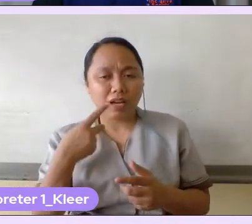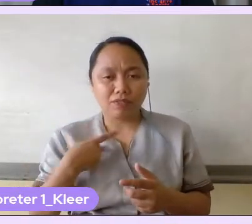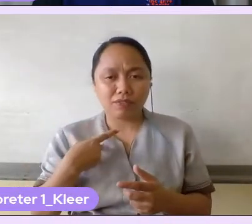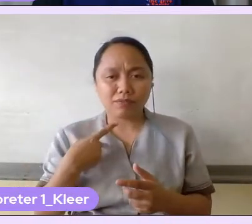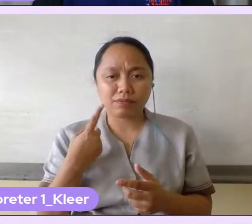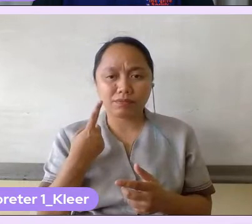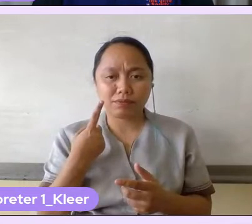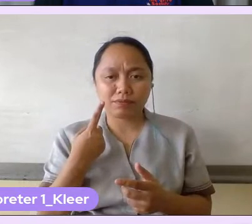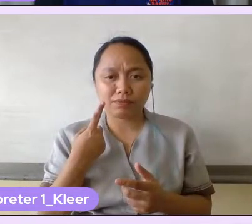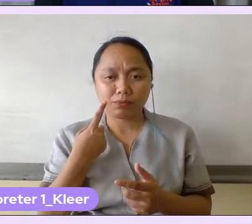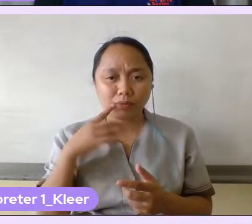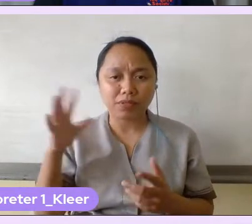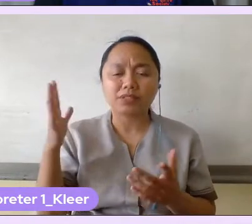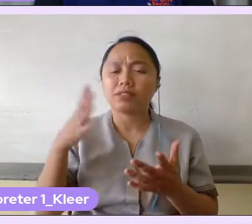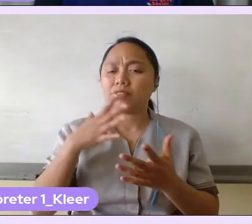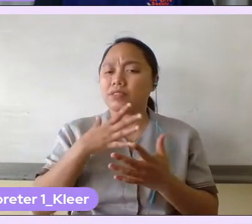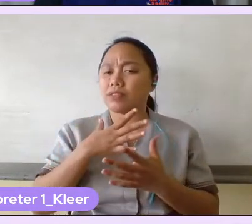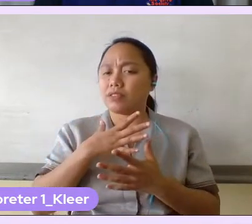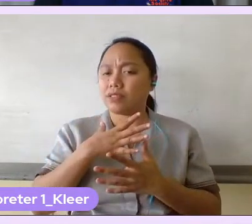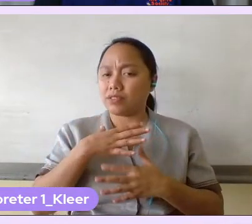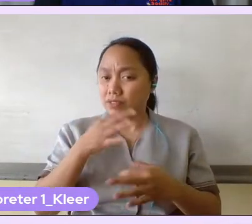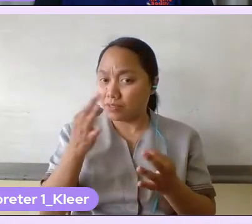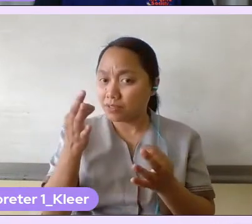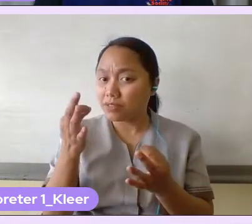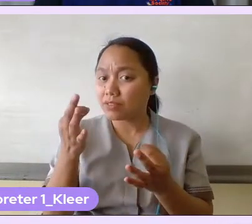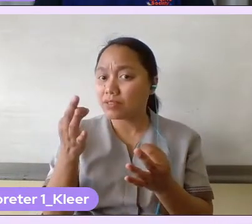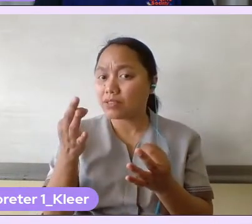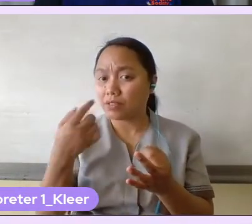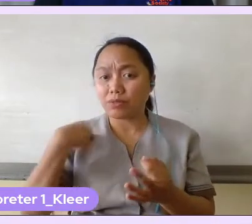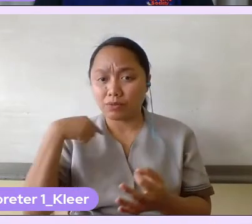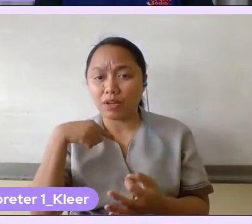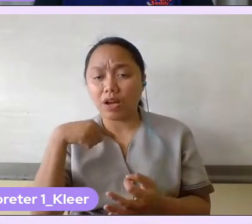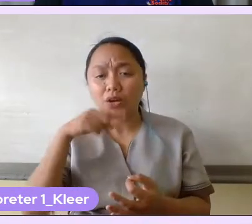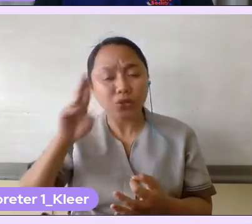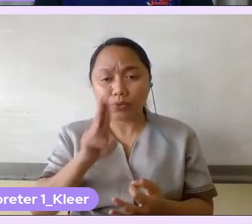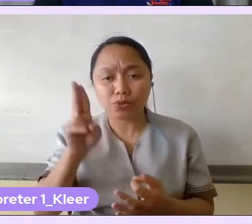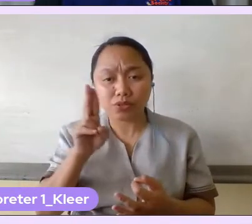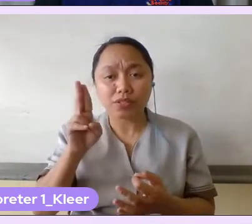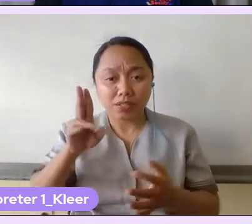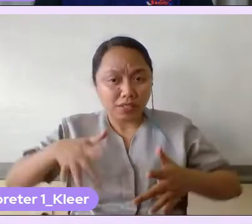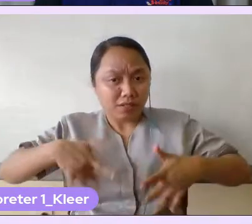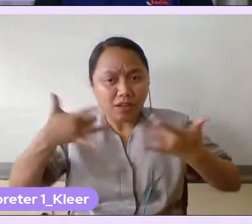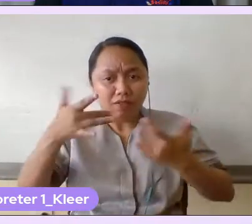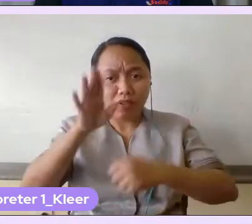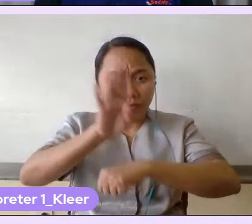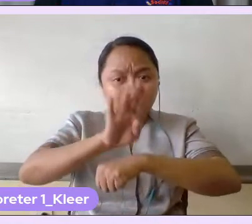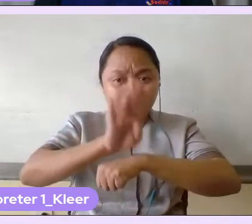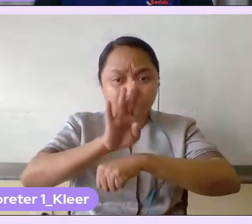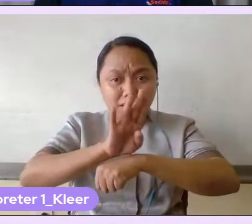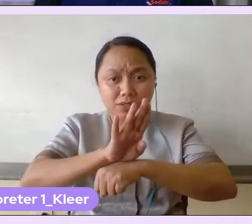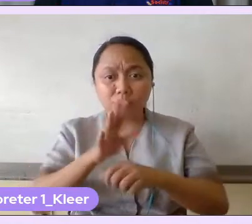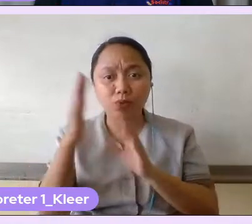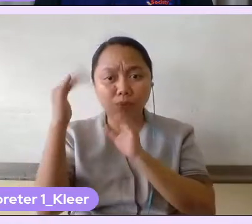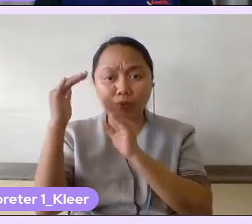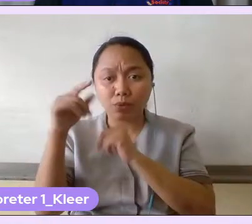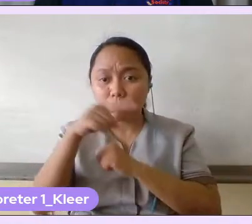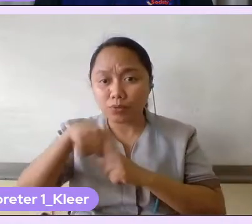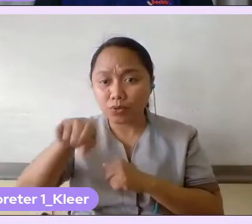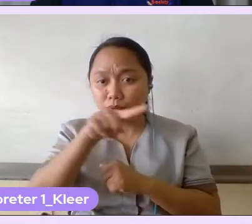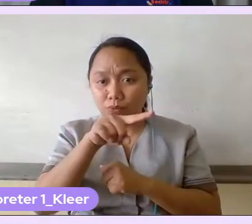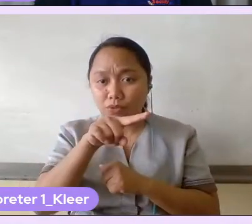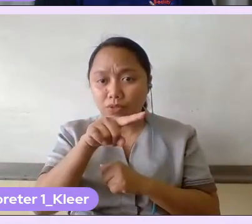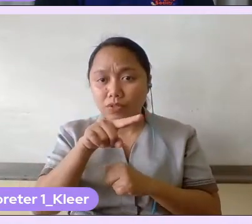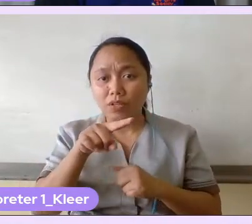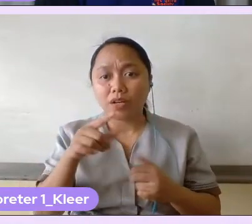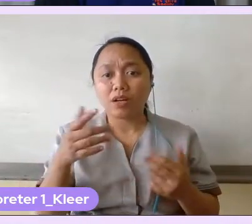nakatulong talaga sa buhay natin or na ginagamit na ng mga tao, right? And so, I hope that you will continue to patronize